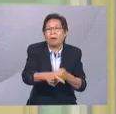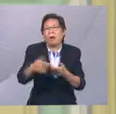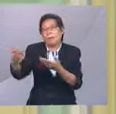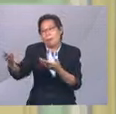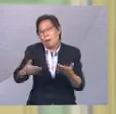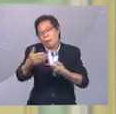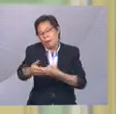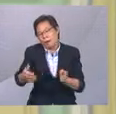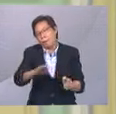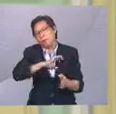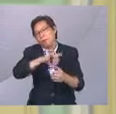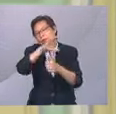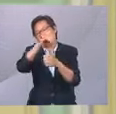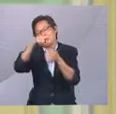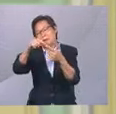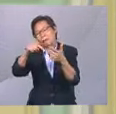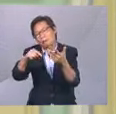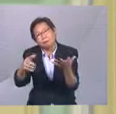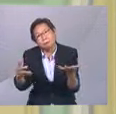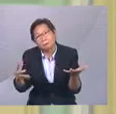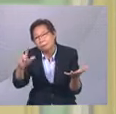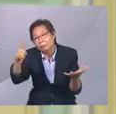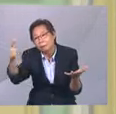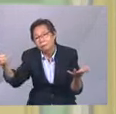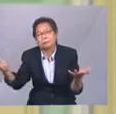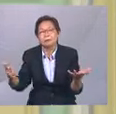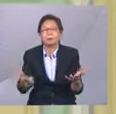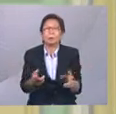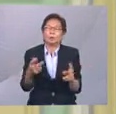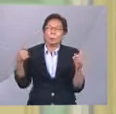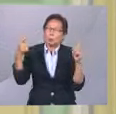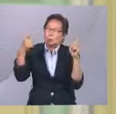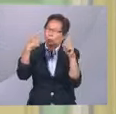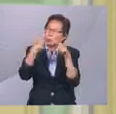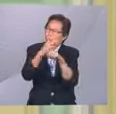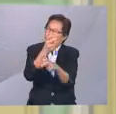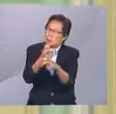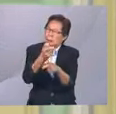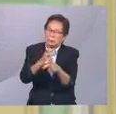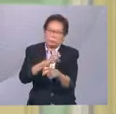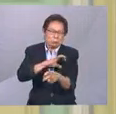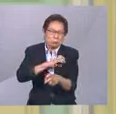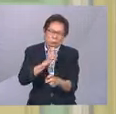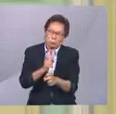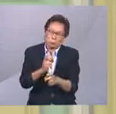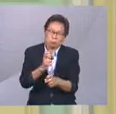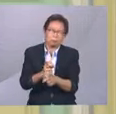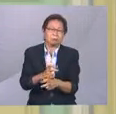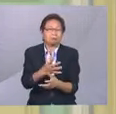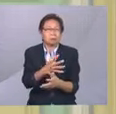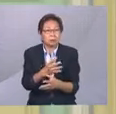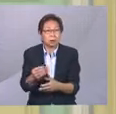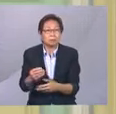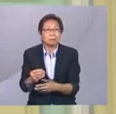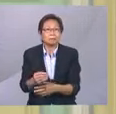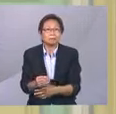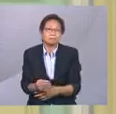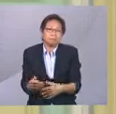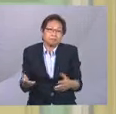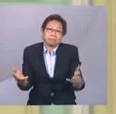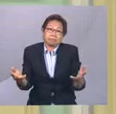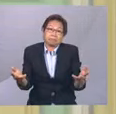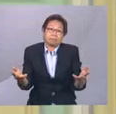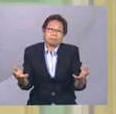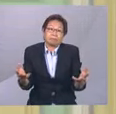Balai pulih dan sebagainya jadi lebih merumitkan kejar pihak Polresta sebagainya dan lagi pohon